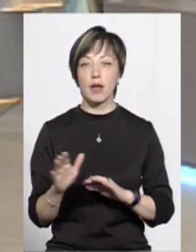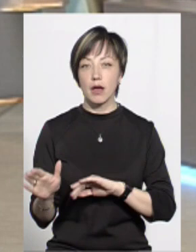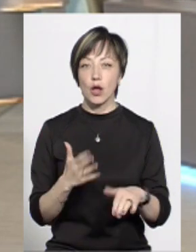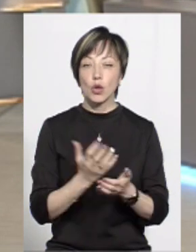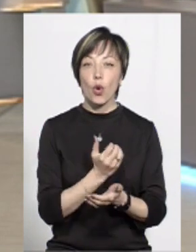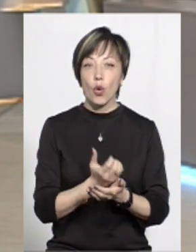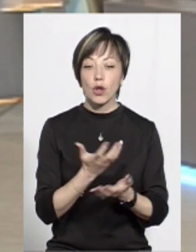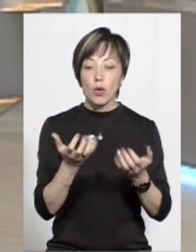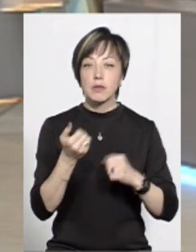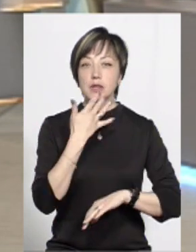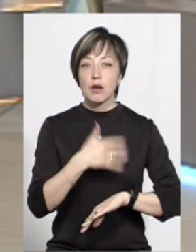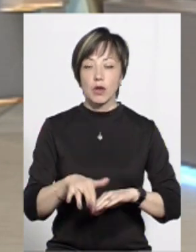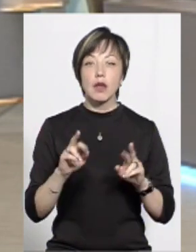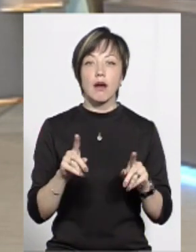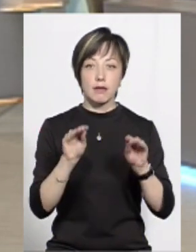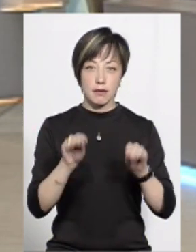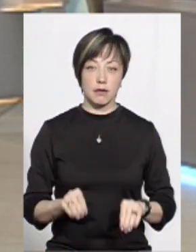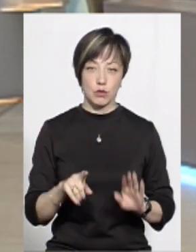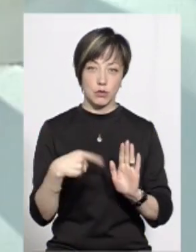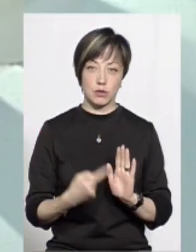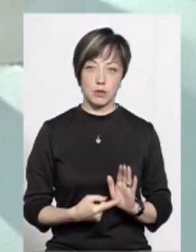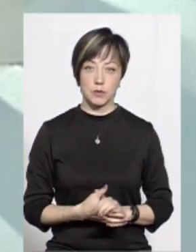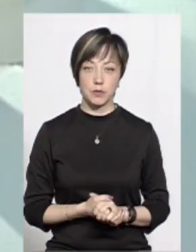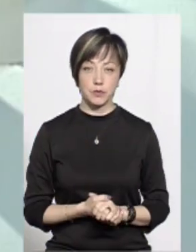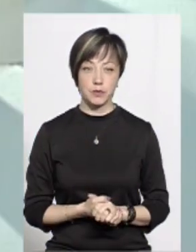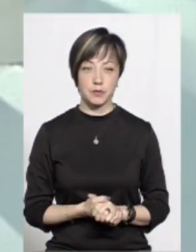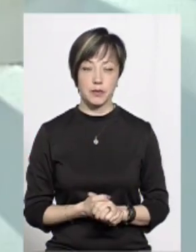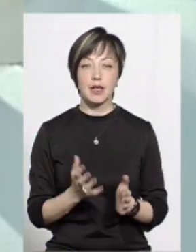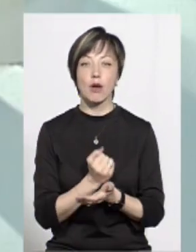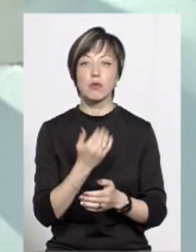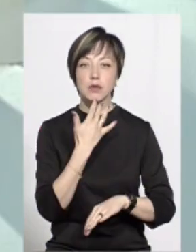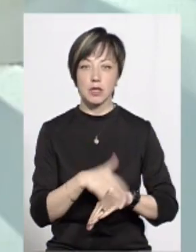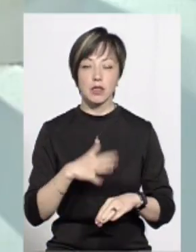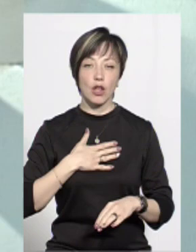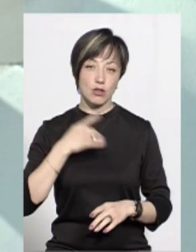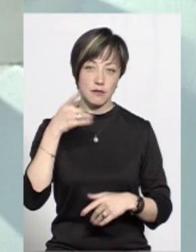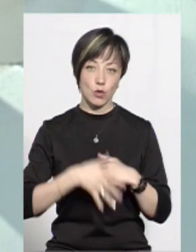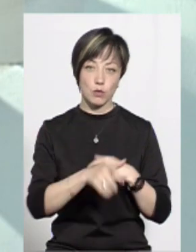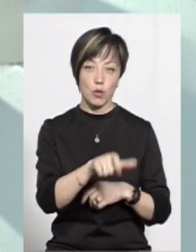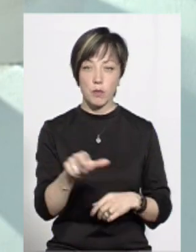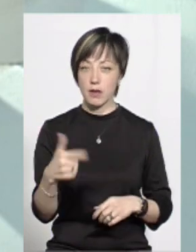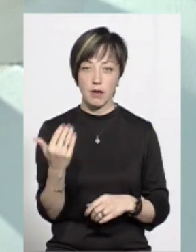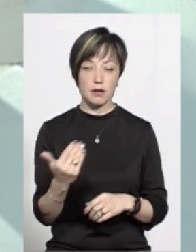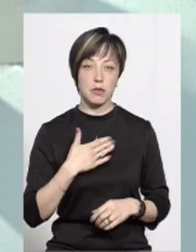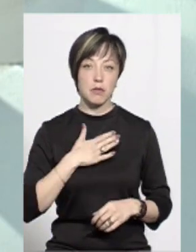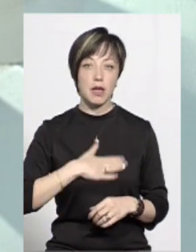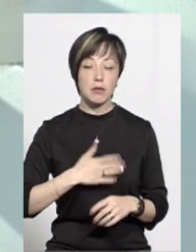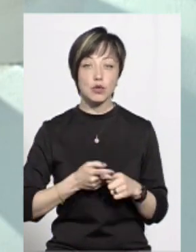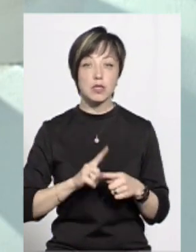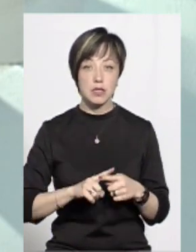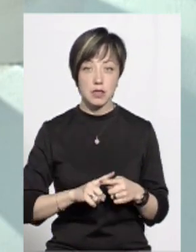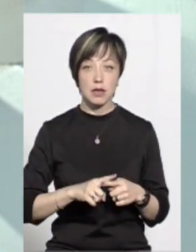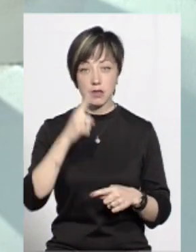Доходи, отримані за кордоном, як вони декларуються? Це також наша свідомість громадян, і мені приємно, що